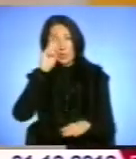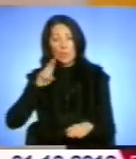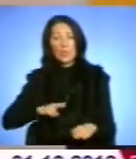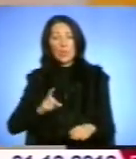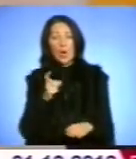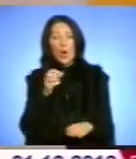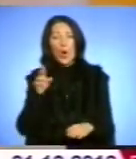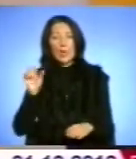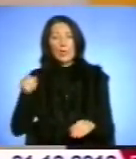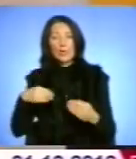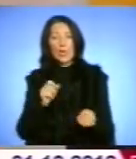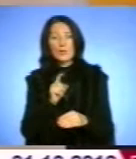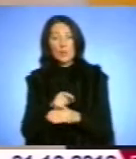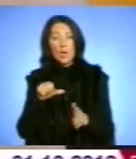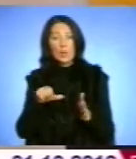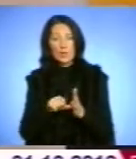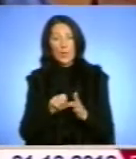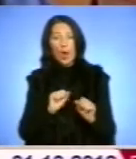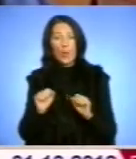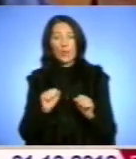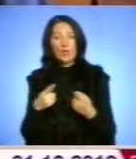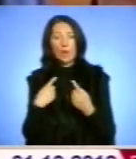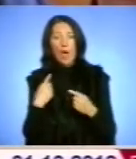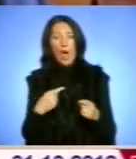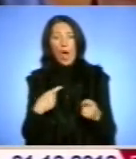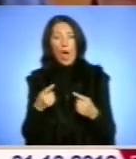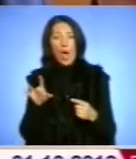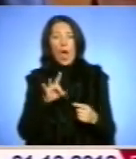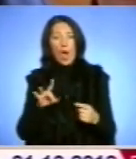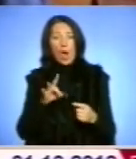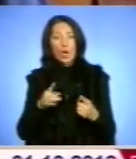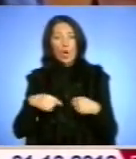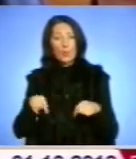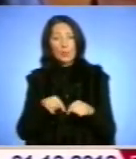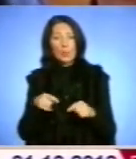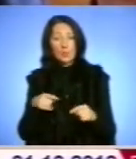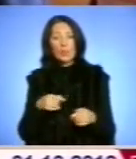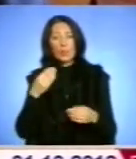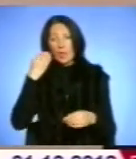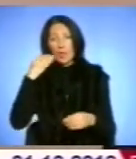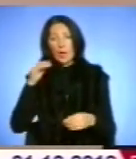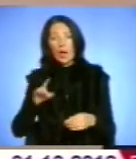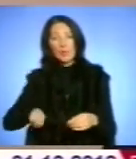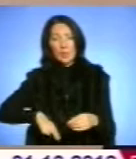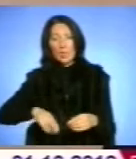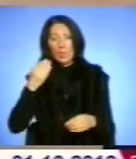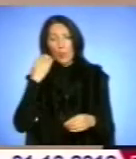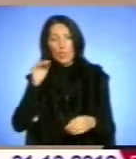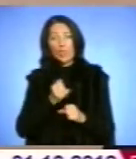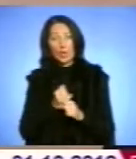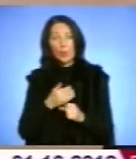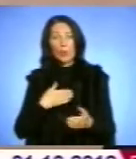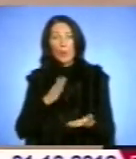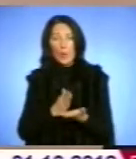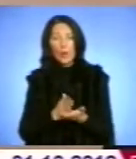Хоптян дав завдання представникам управлінь обласної і районних адміністрацій поліпшити роботу. Ми маємо приділити сьогодні ще